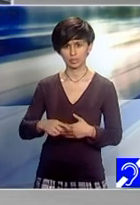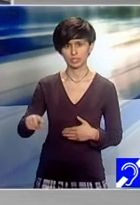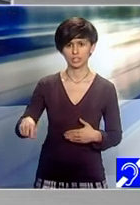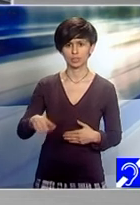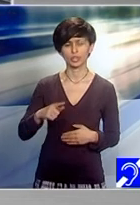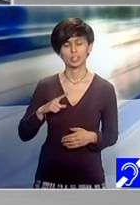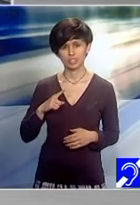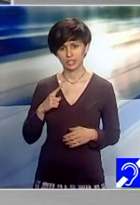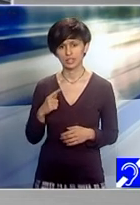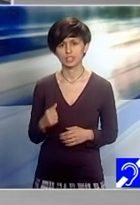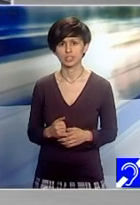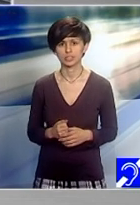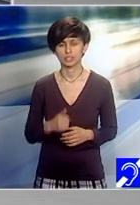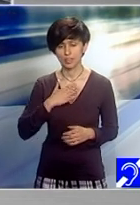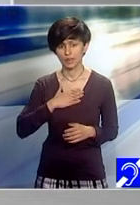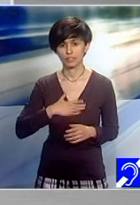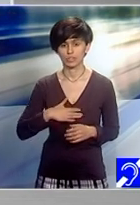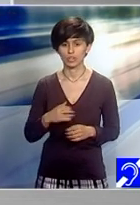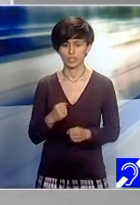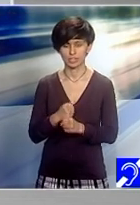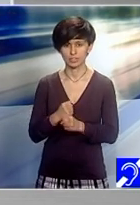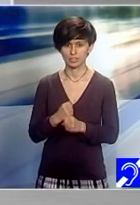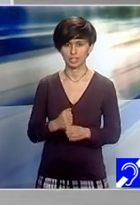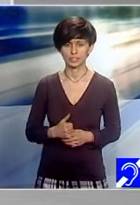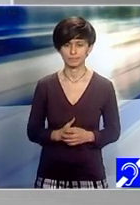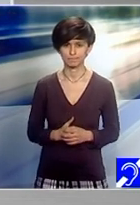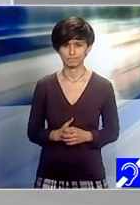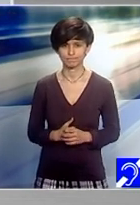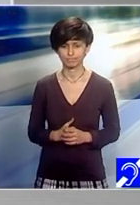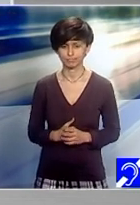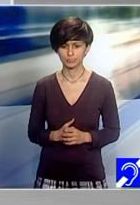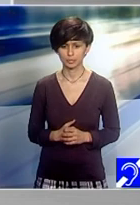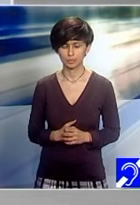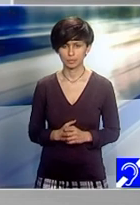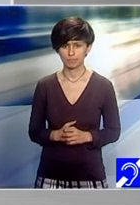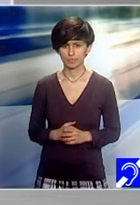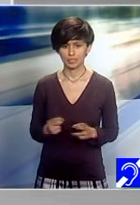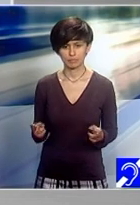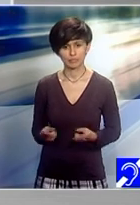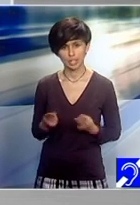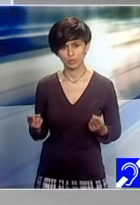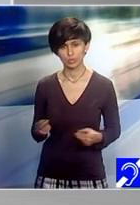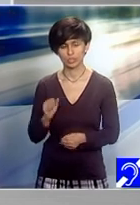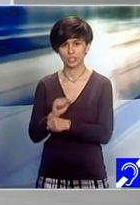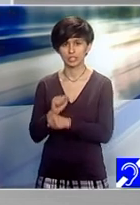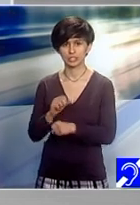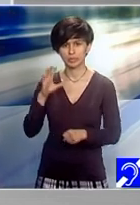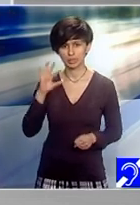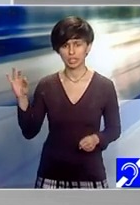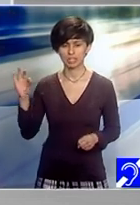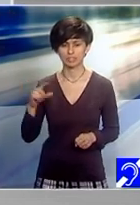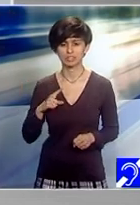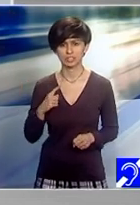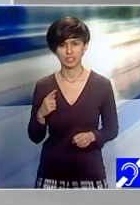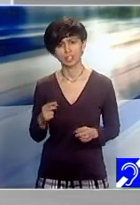profesori care au optat să nu stea. Povesteam tot așa cu altă doamnă profesoară care spunea, cel mai ușor în săptămână altfel pentru noi ca profesori să stăm copiii în